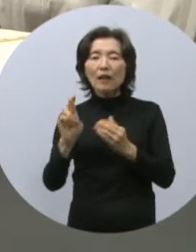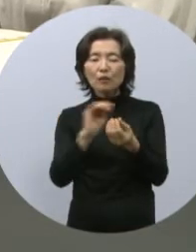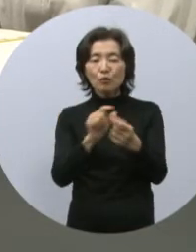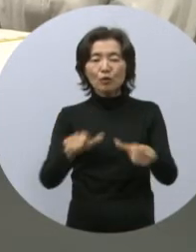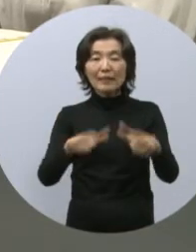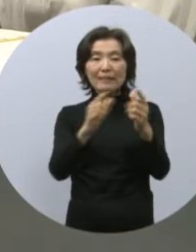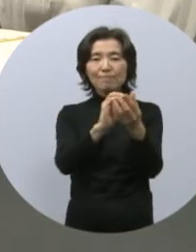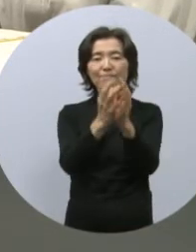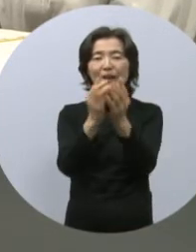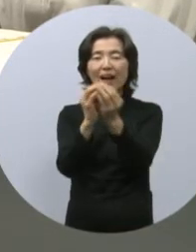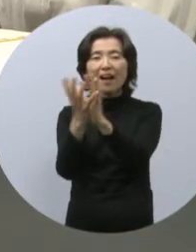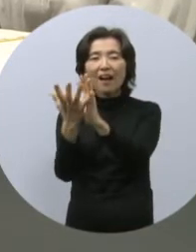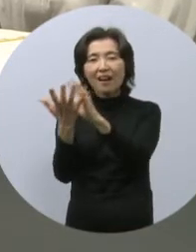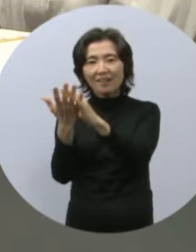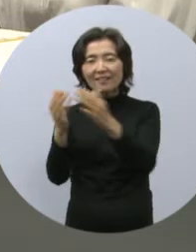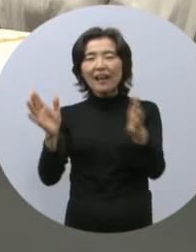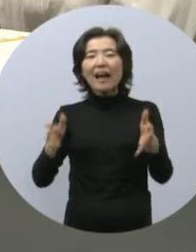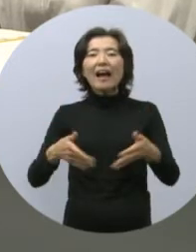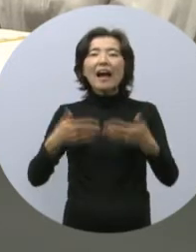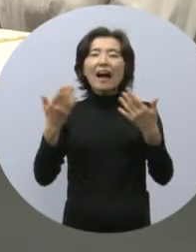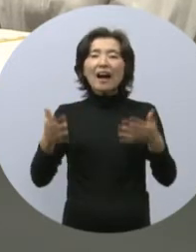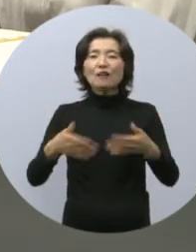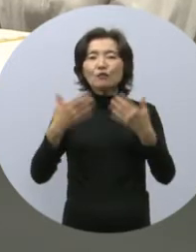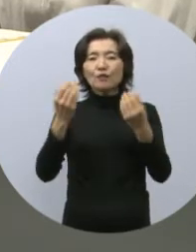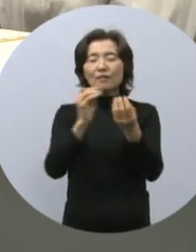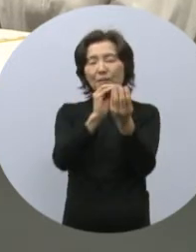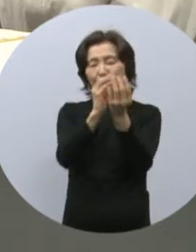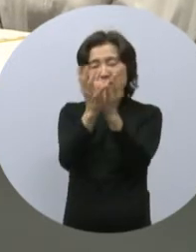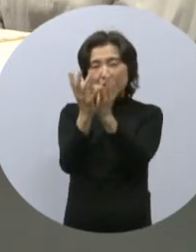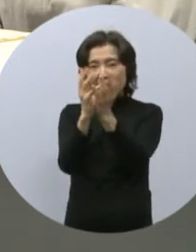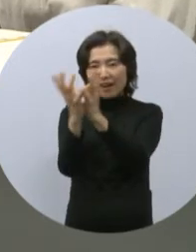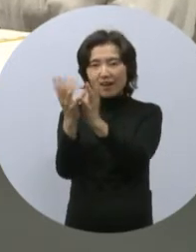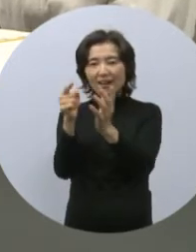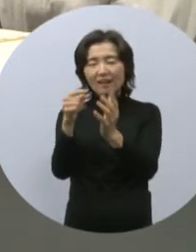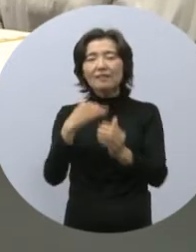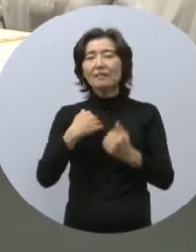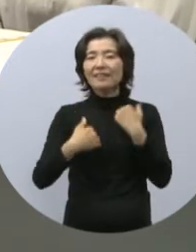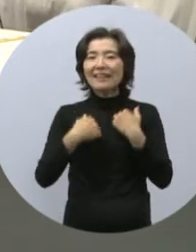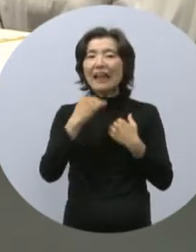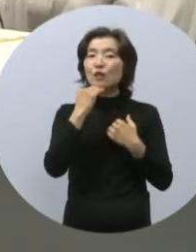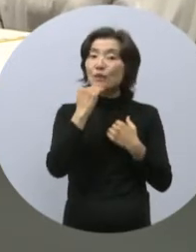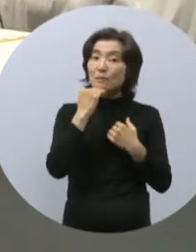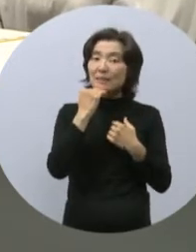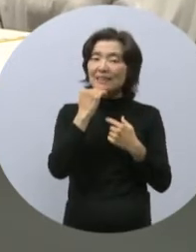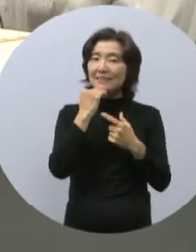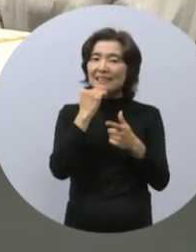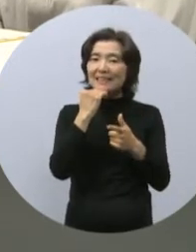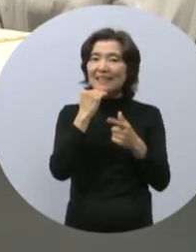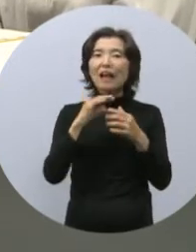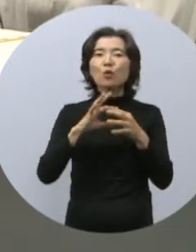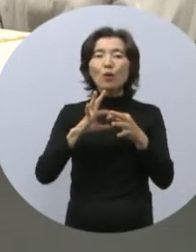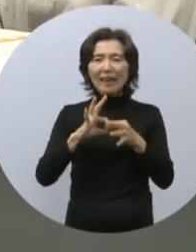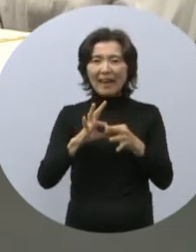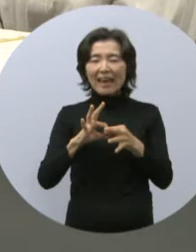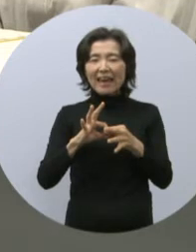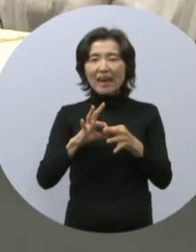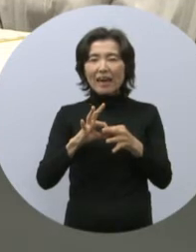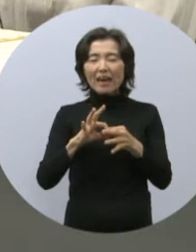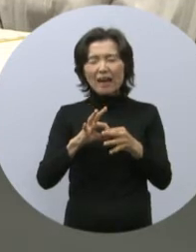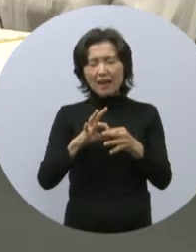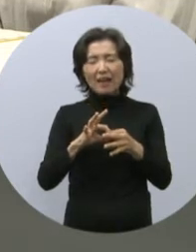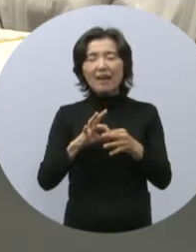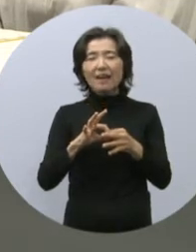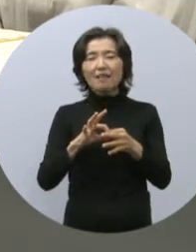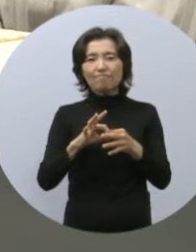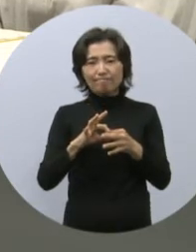には満開でね、これ楽しみです。こういったことでぜひここは